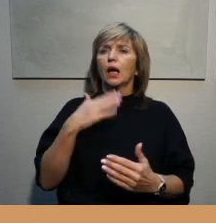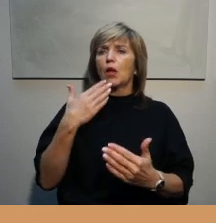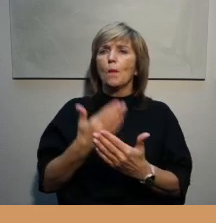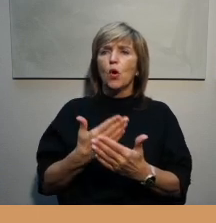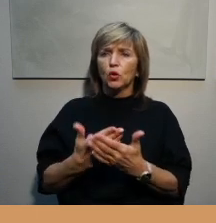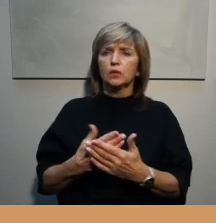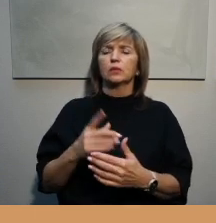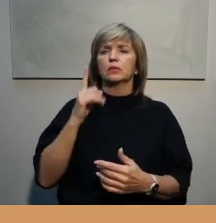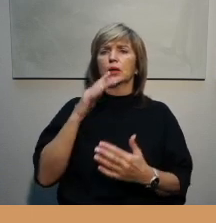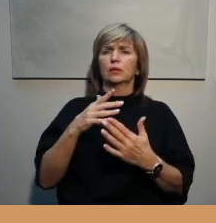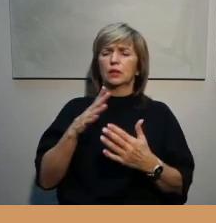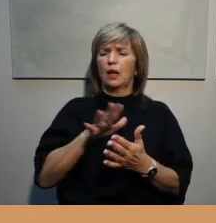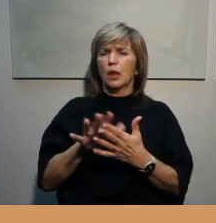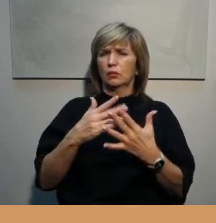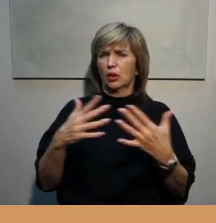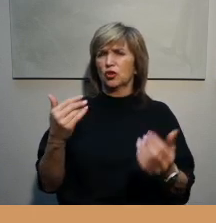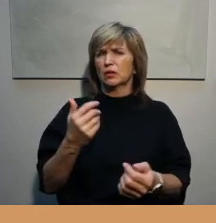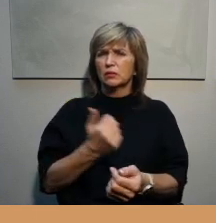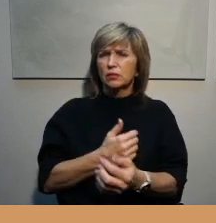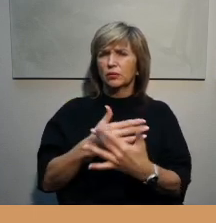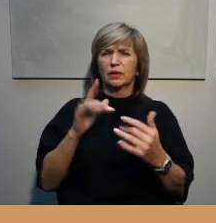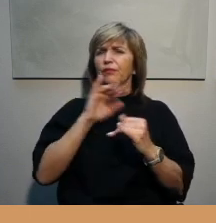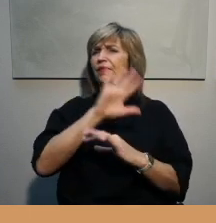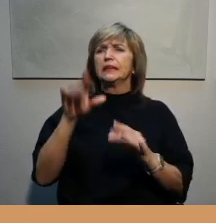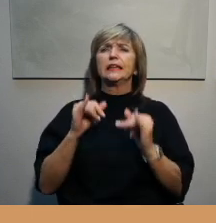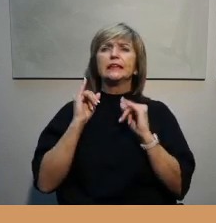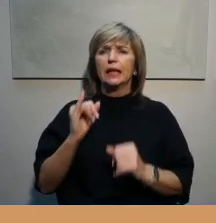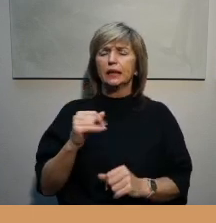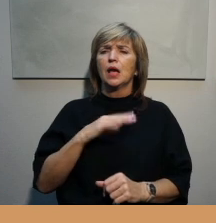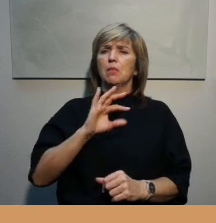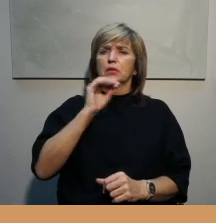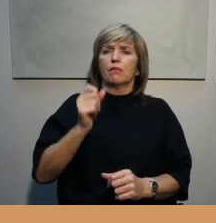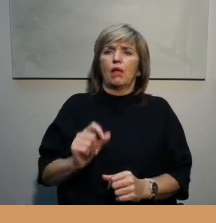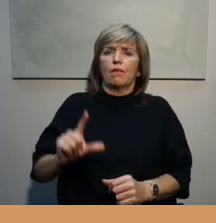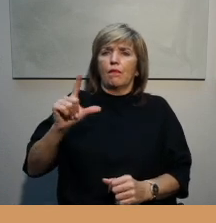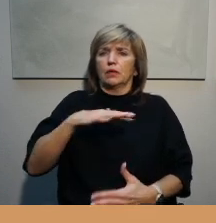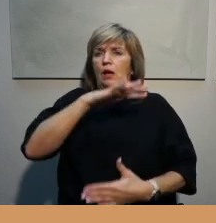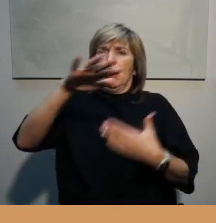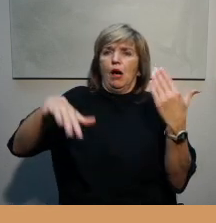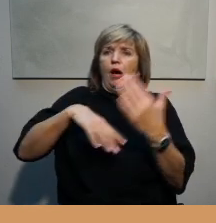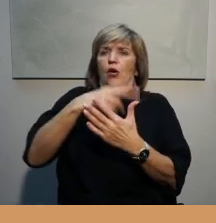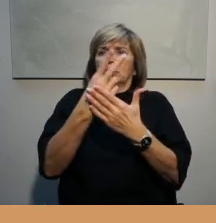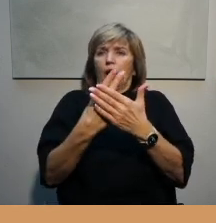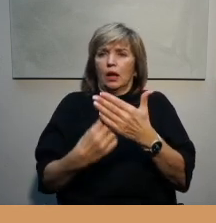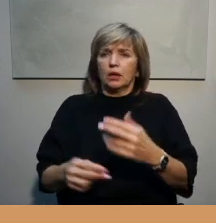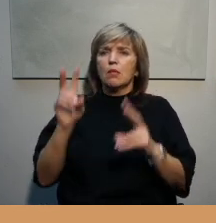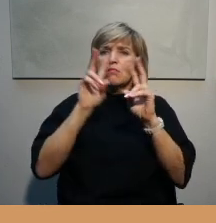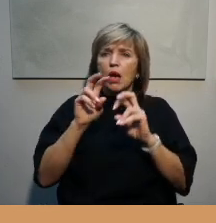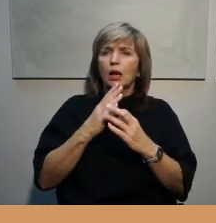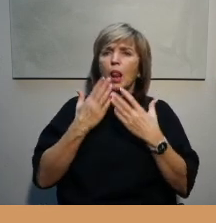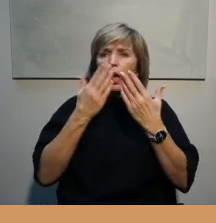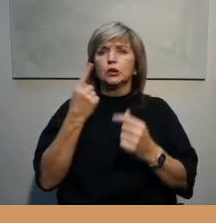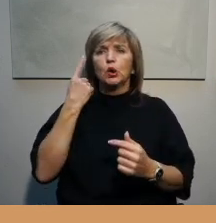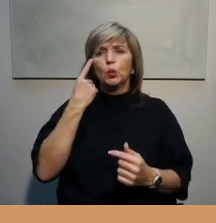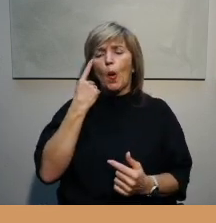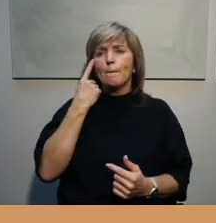mēs saprotam, lietojas visu kaut ko un viss ir slikti, tad mēs sākam vēl vairāk hausā, grimt, meklēt, lasīt,